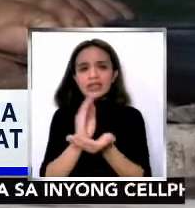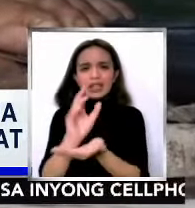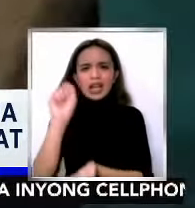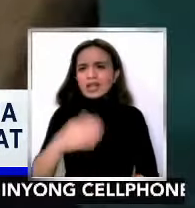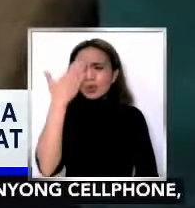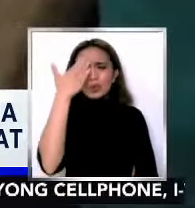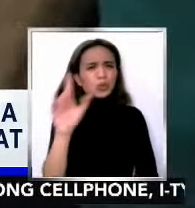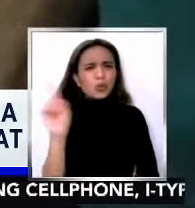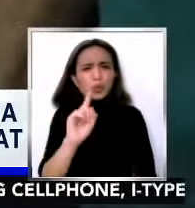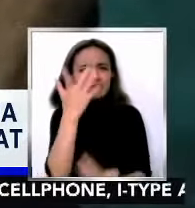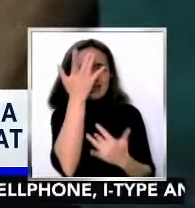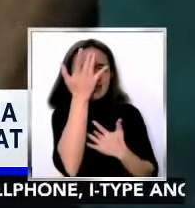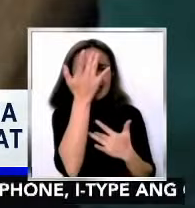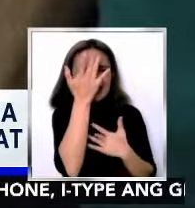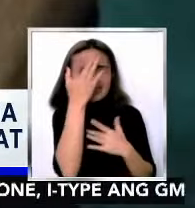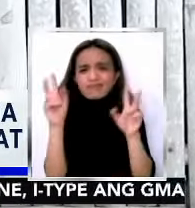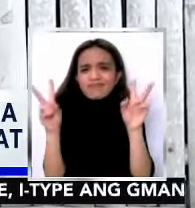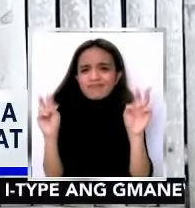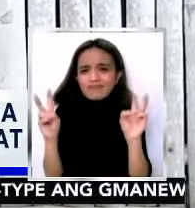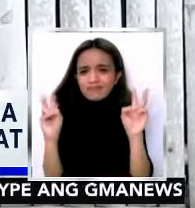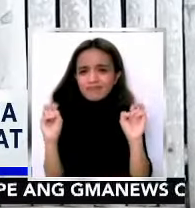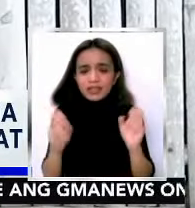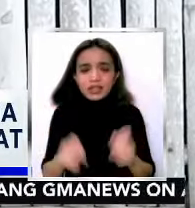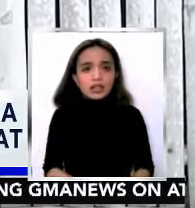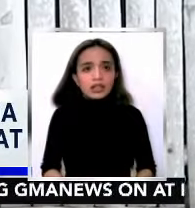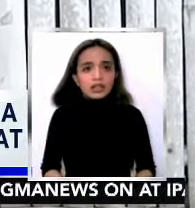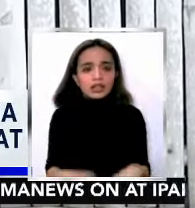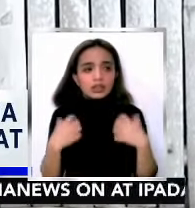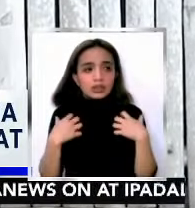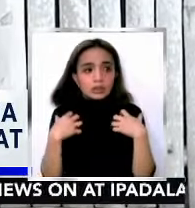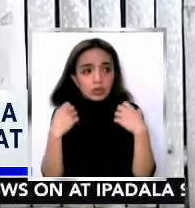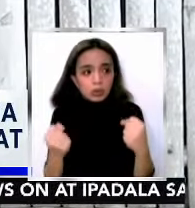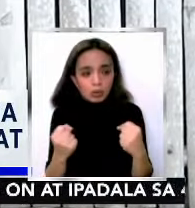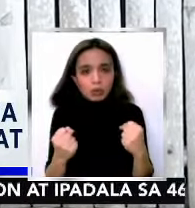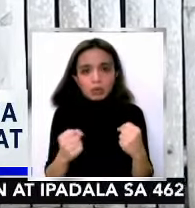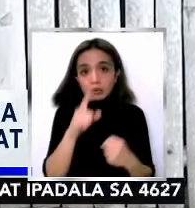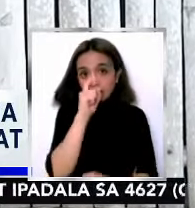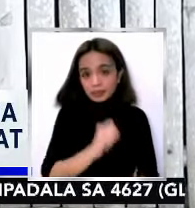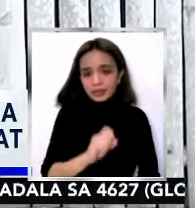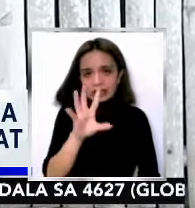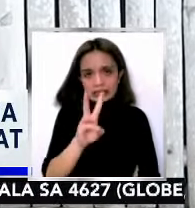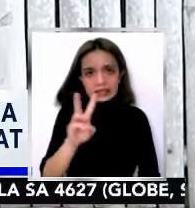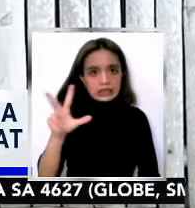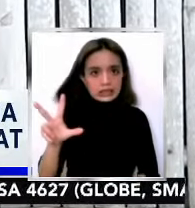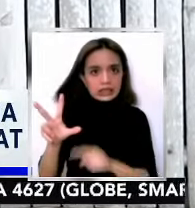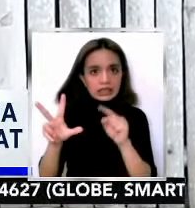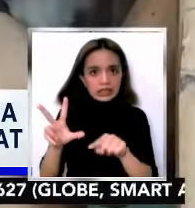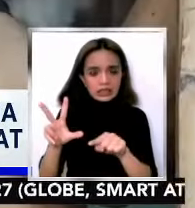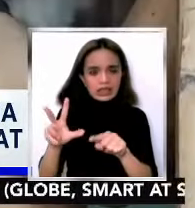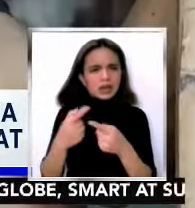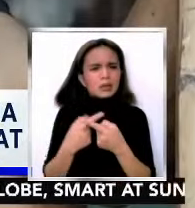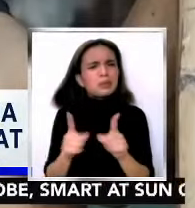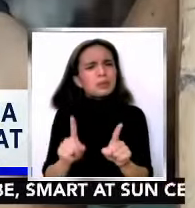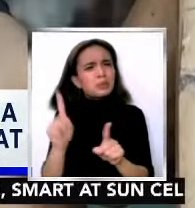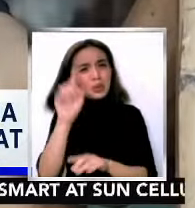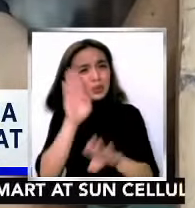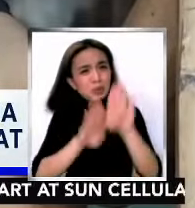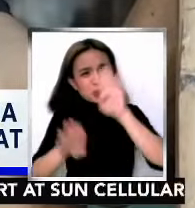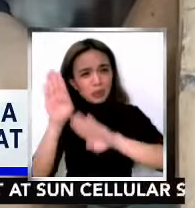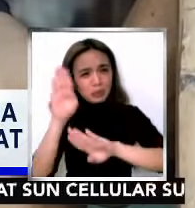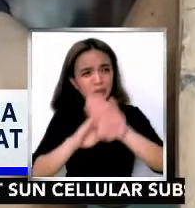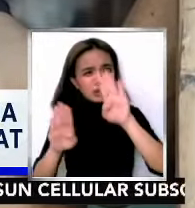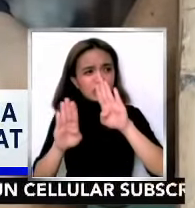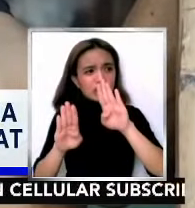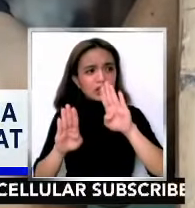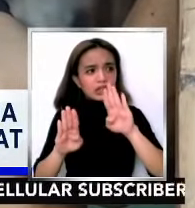sa kanya. Malakas at nakakakilos sa edad na 63 anyo si Guillermo, pero ang problema, hindi na siya halos